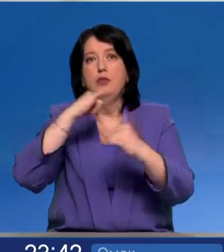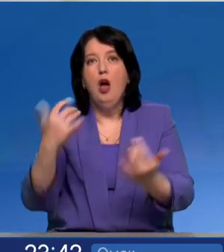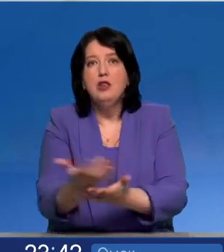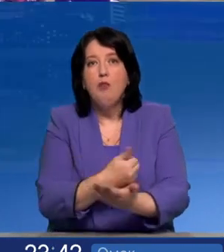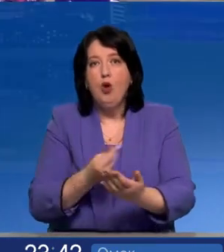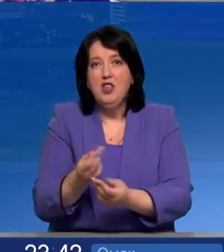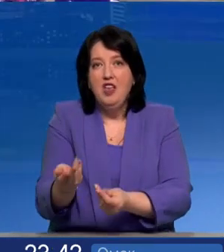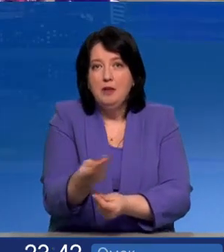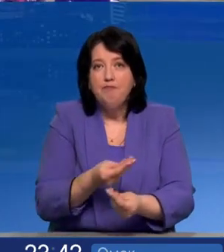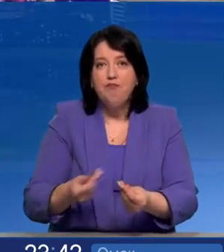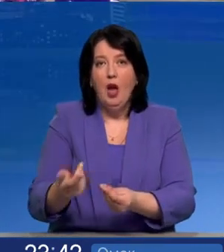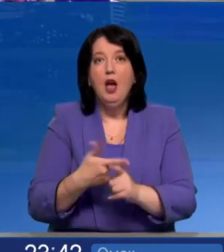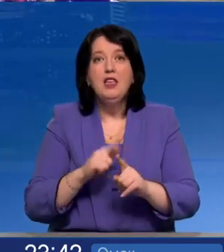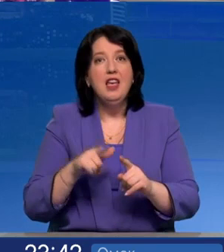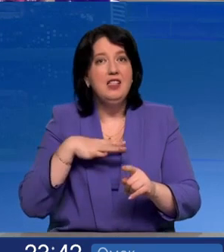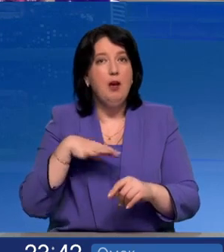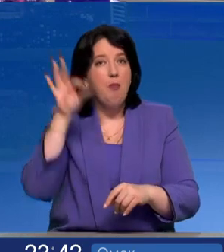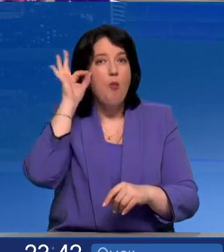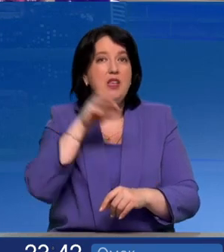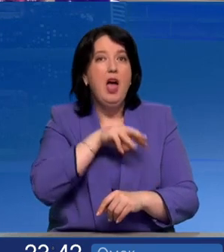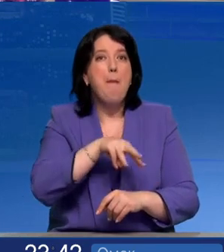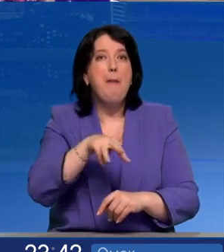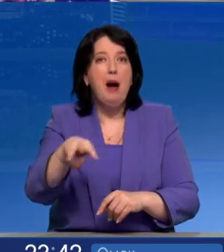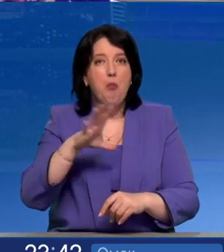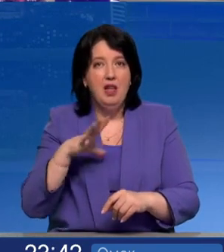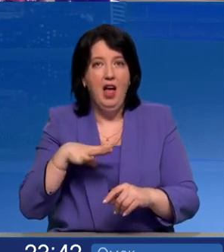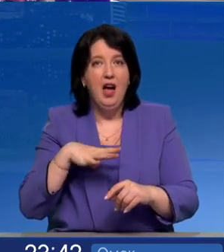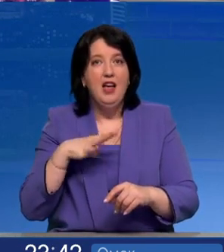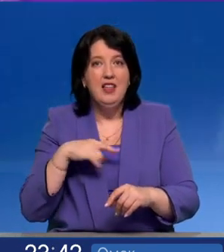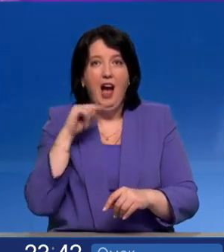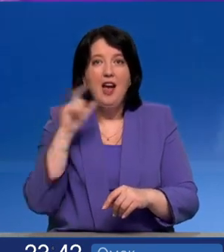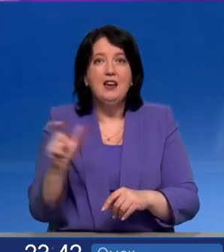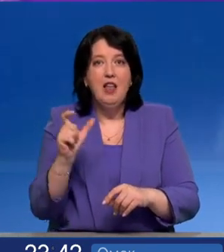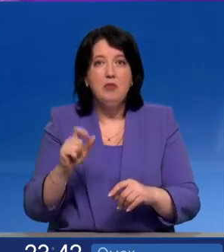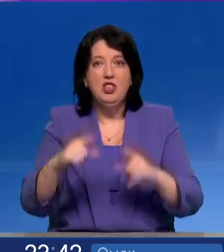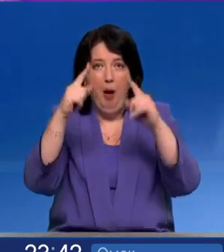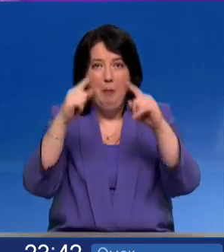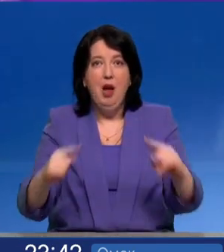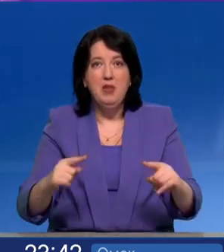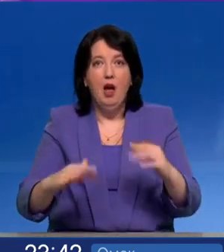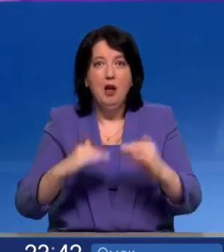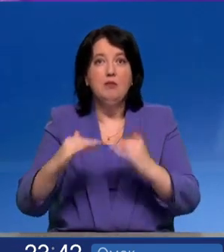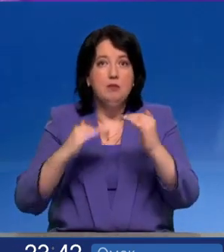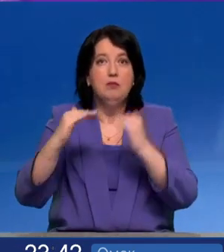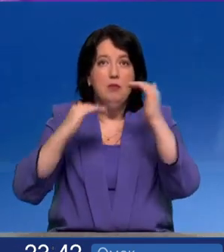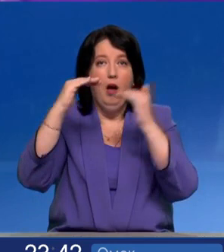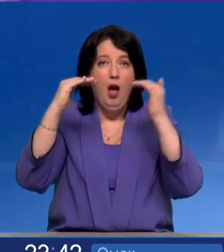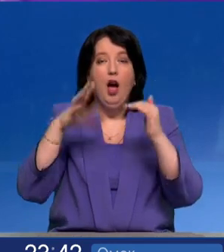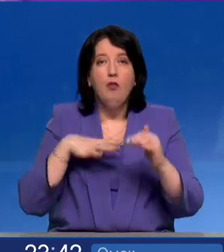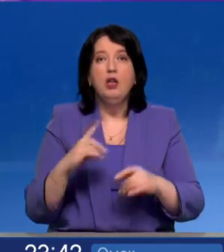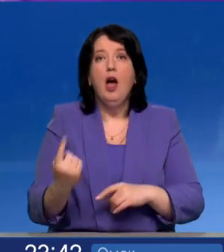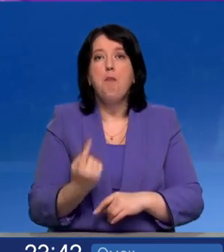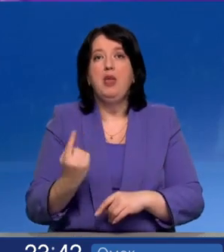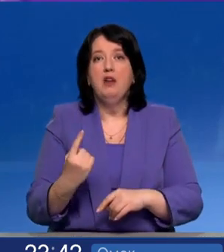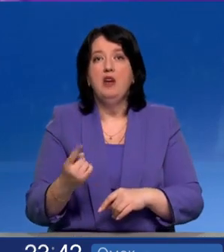такой, знаете, если МММ, то куда более вредный, потому что там, как говорится, так сказать, первые воспользовались, да, и вышли в плюс, да, а